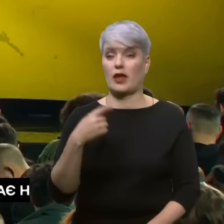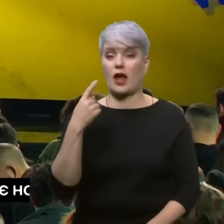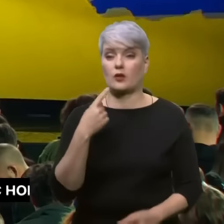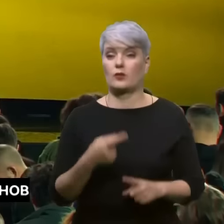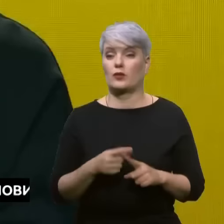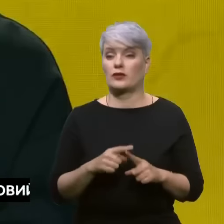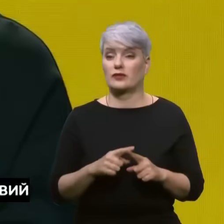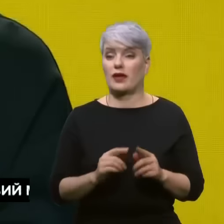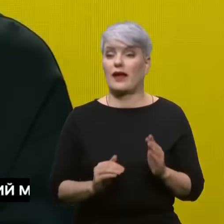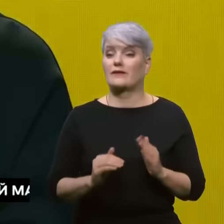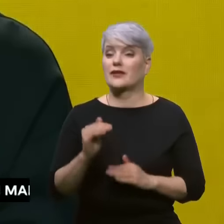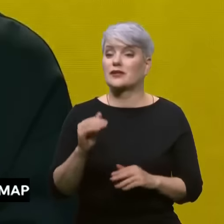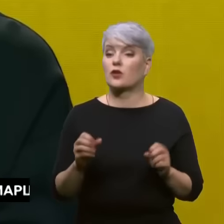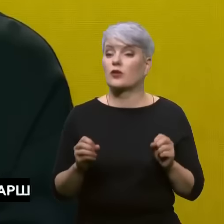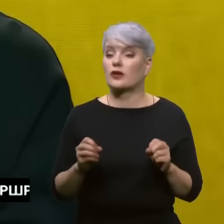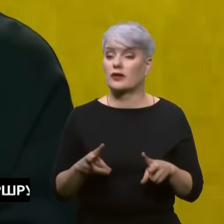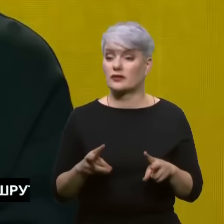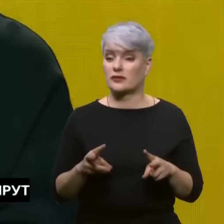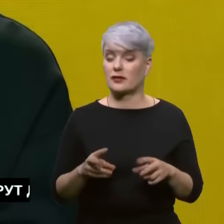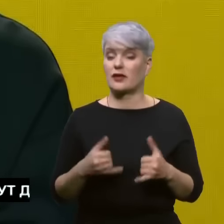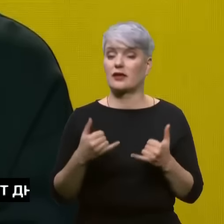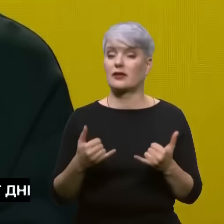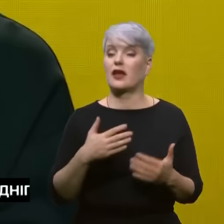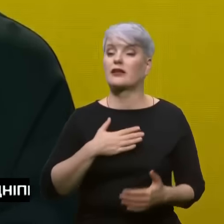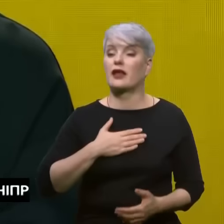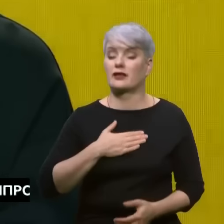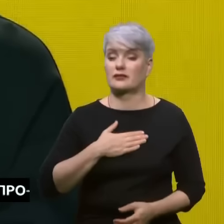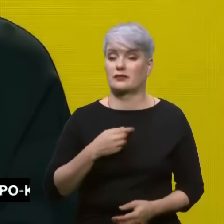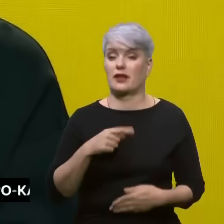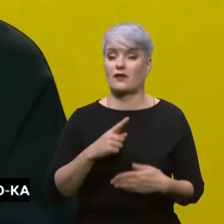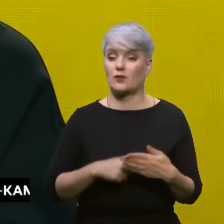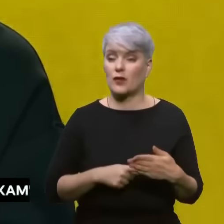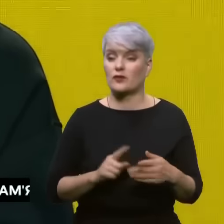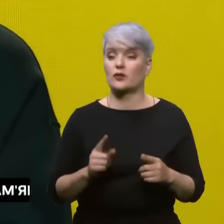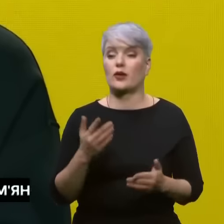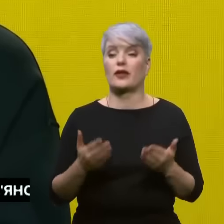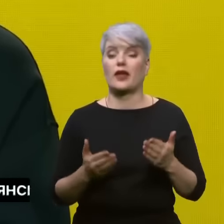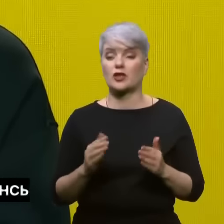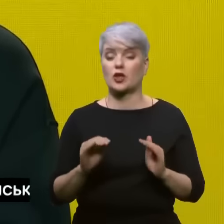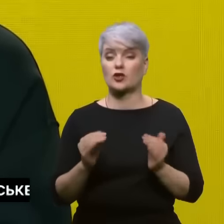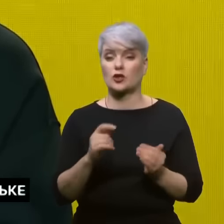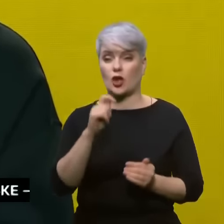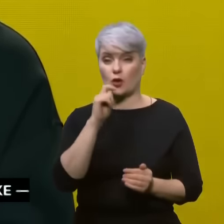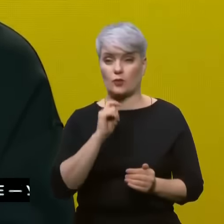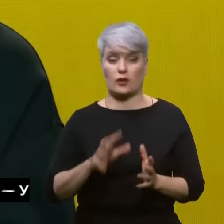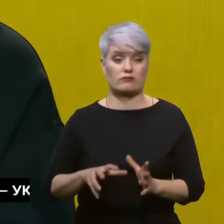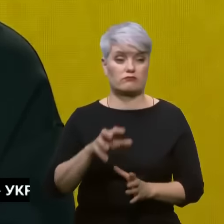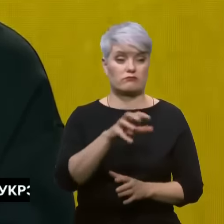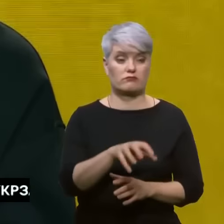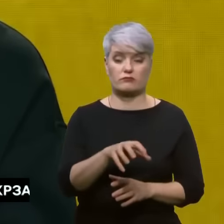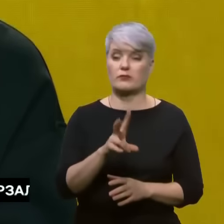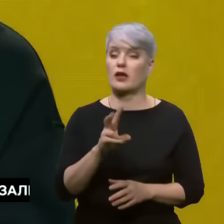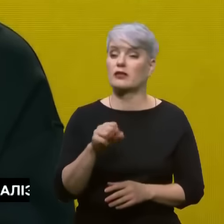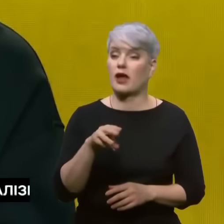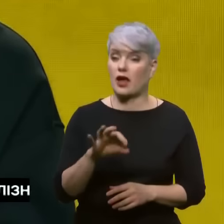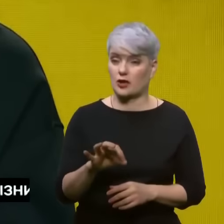це високі ризики для нас, тому що я впевнений, що якщо частина України буде в НАТО,